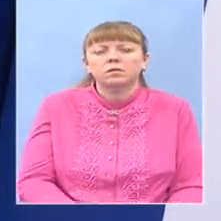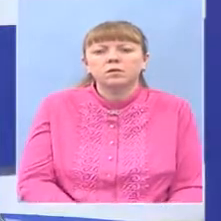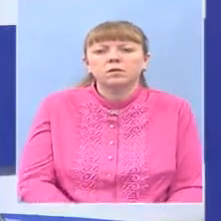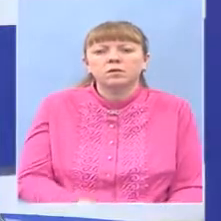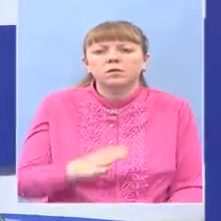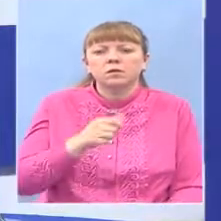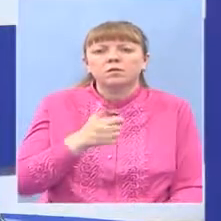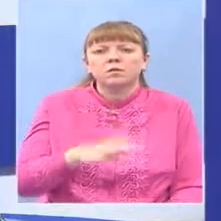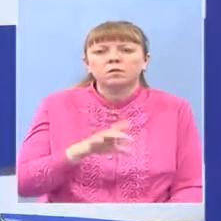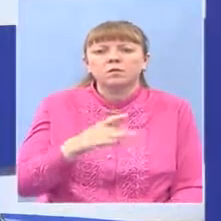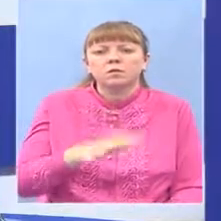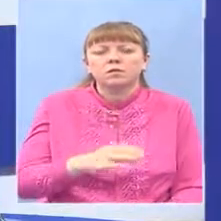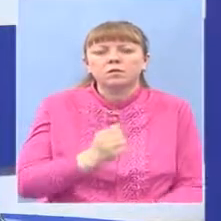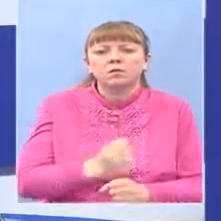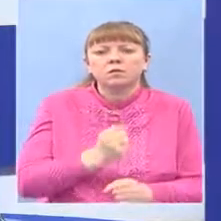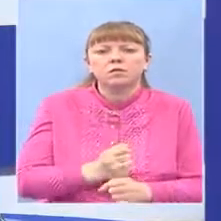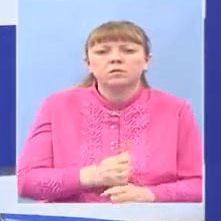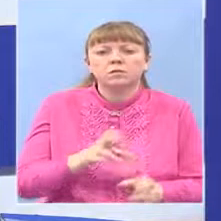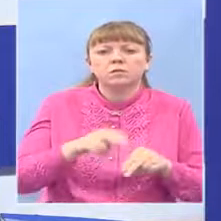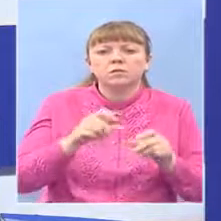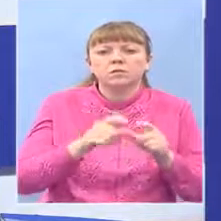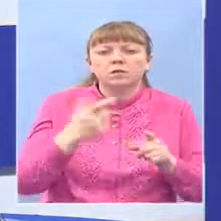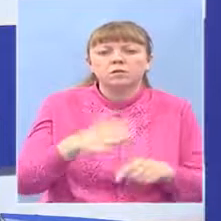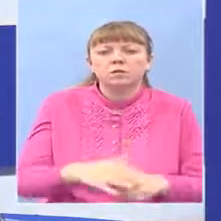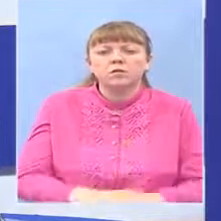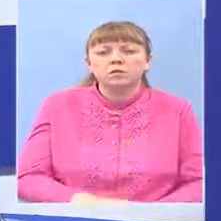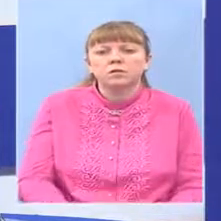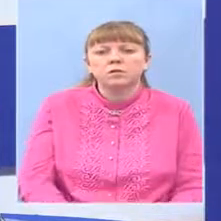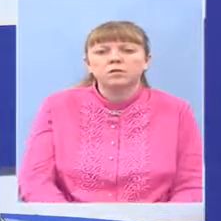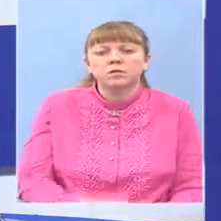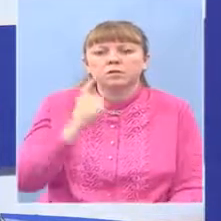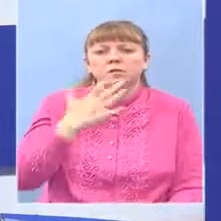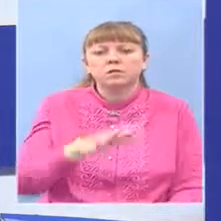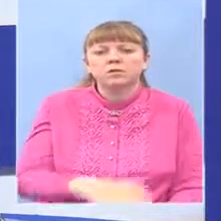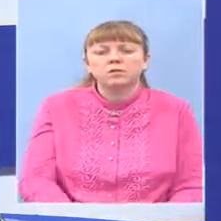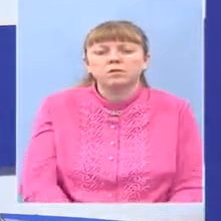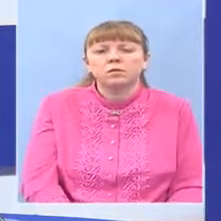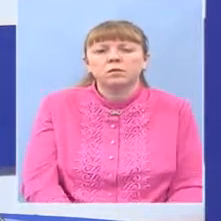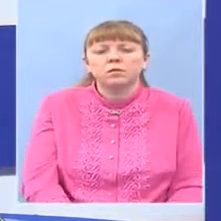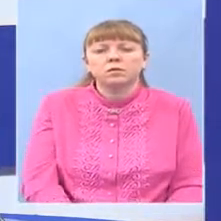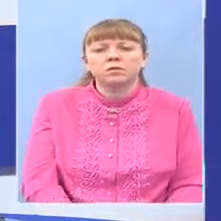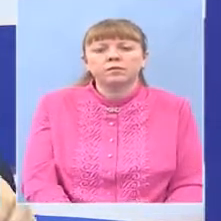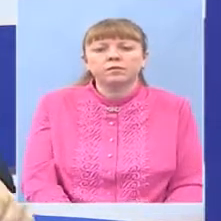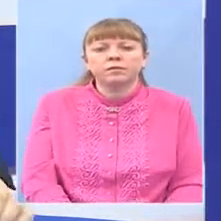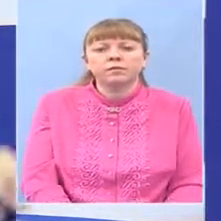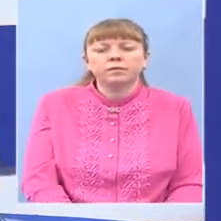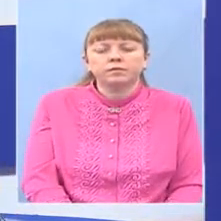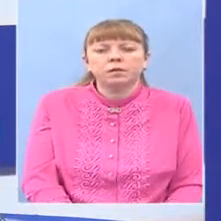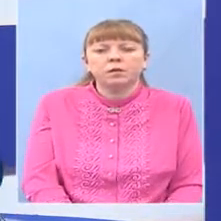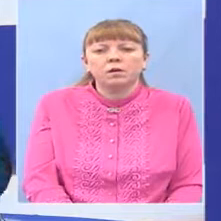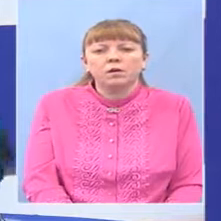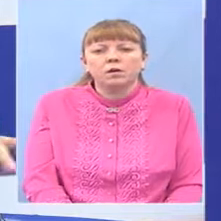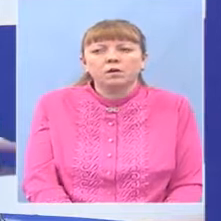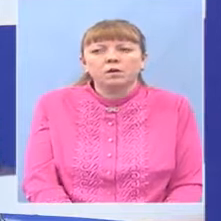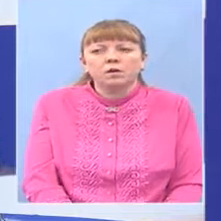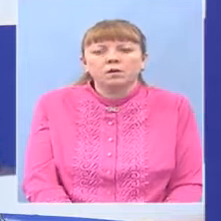какого-то материального объекта, то есть построить, да, что-то, да, школу, да, там... Да, и в конце что-то оценить. Понятно, вот стоит конкретный mm-hmm. объект. Но вот, вот опять к вопросу